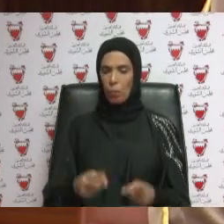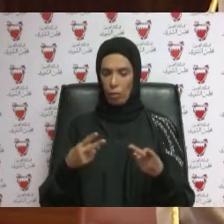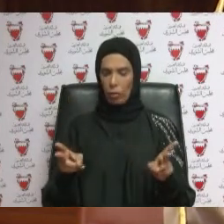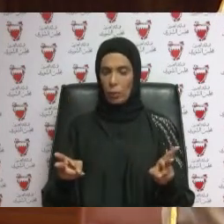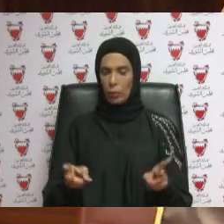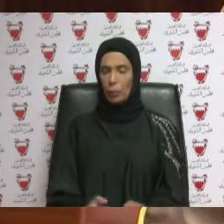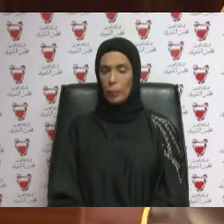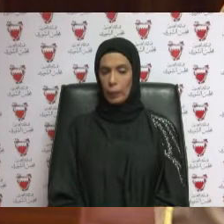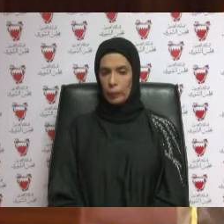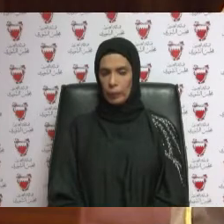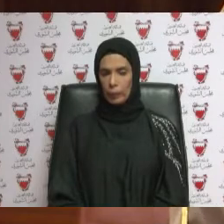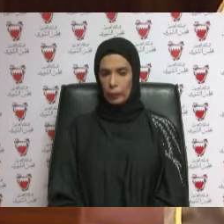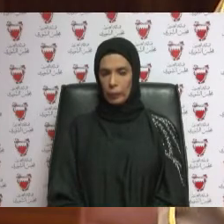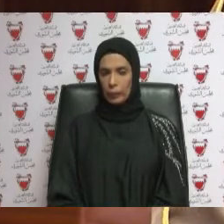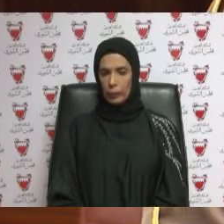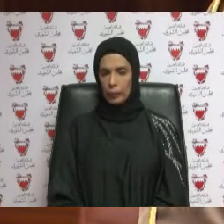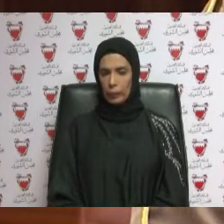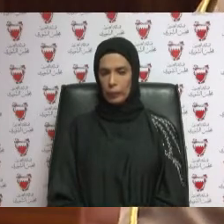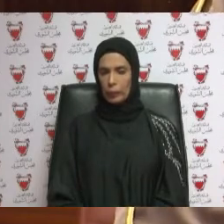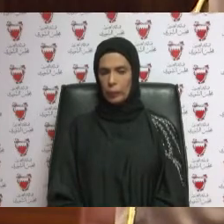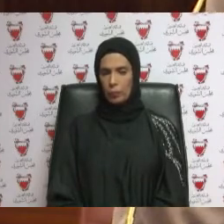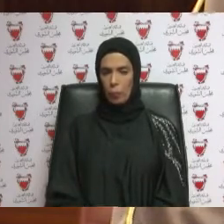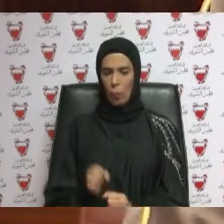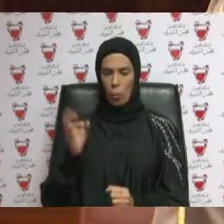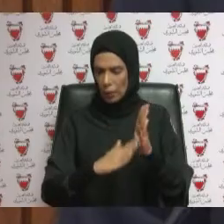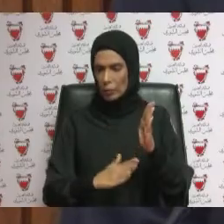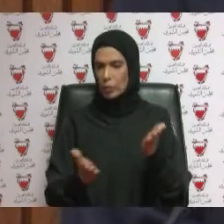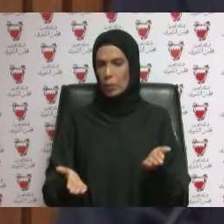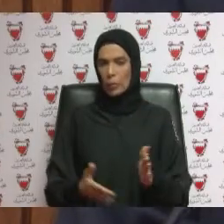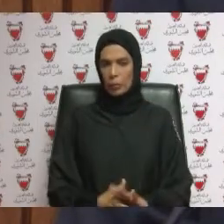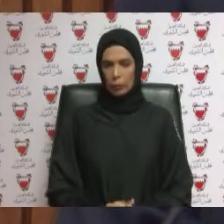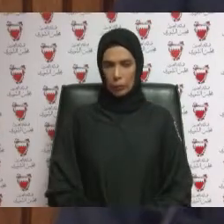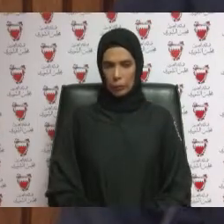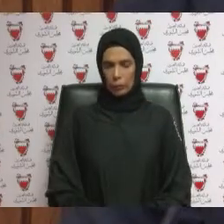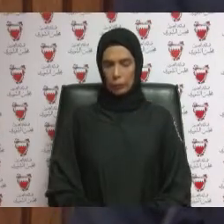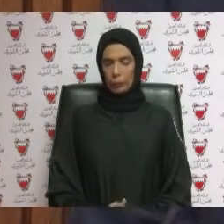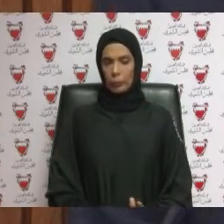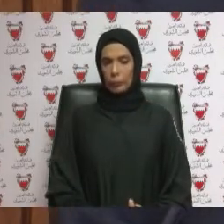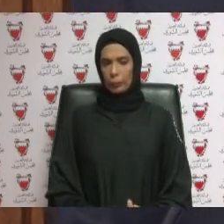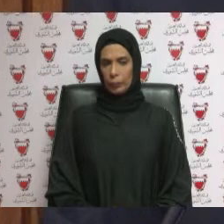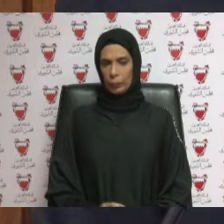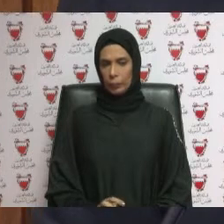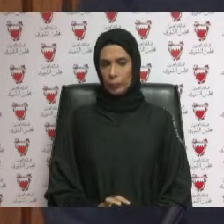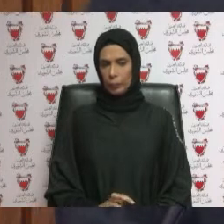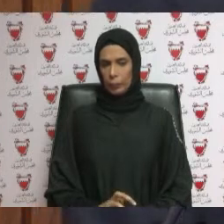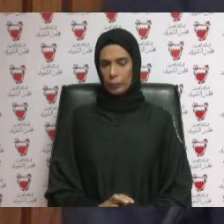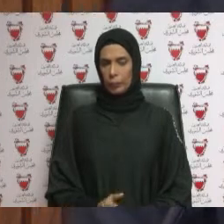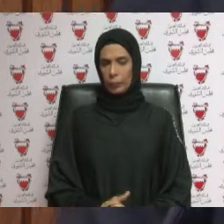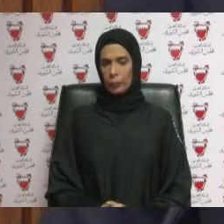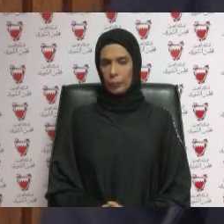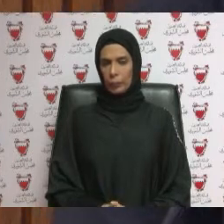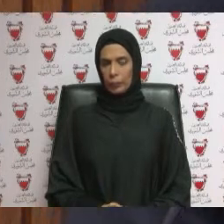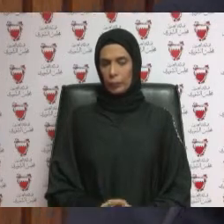في الموافقة في المجلس على هذا المشروع. الأخوان في وزارة العدل تفضلوا. شكرا مع